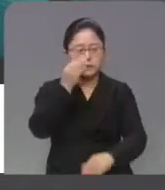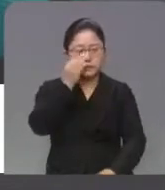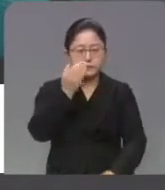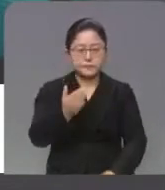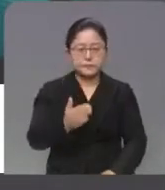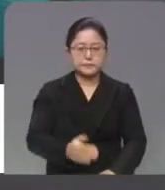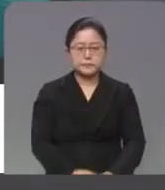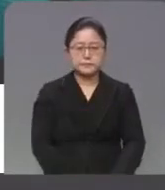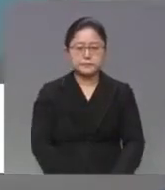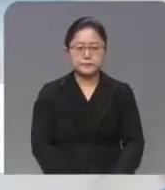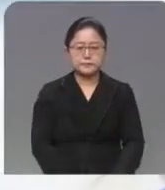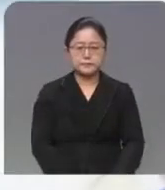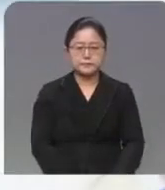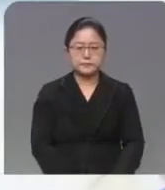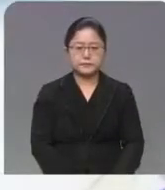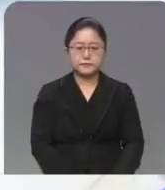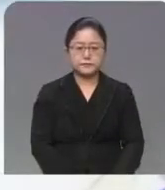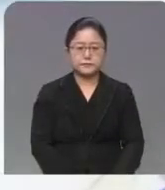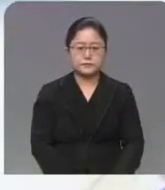기자입니다.